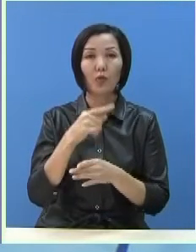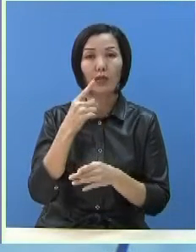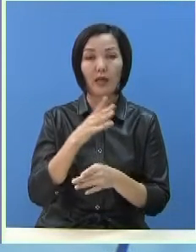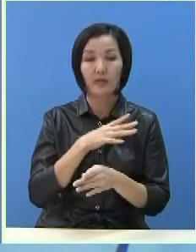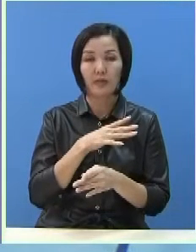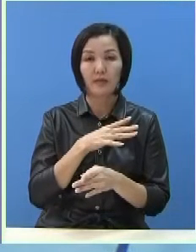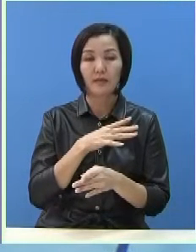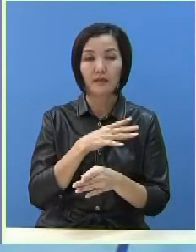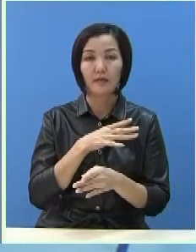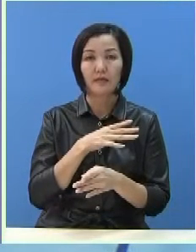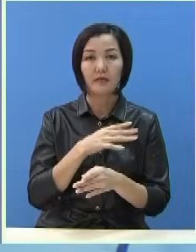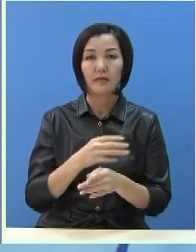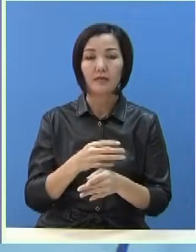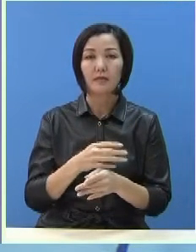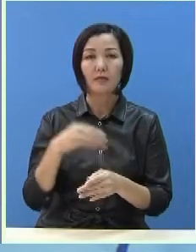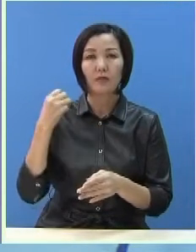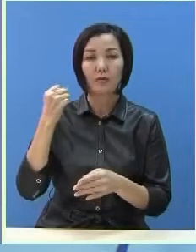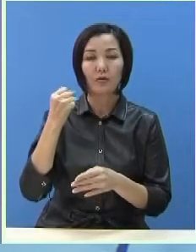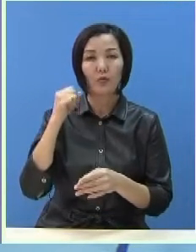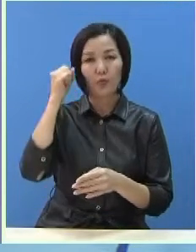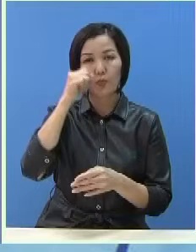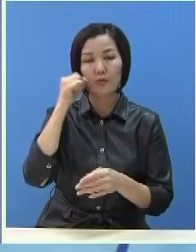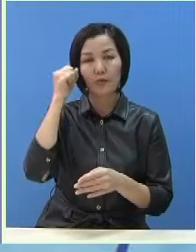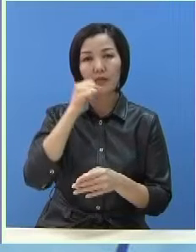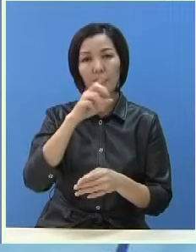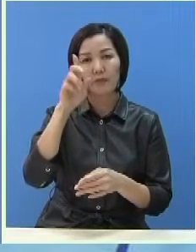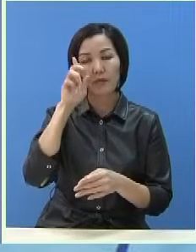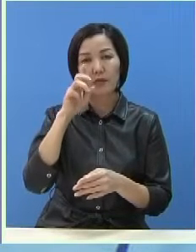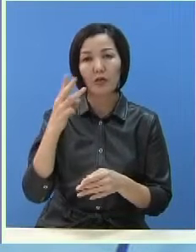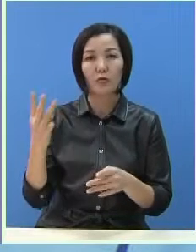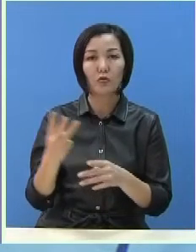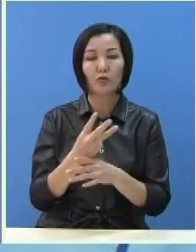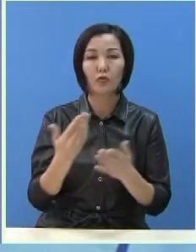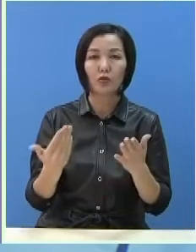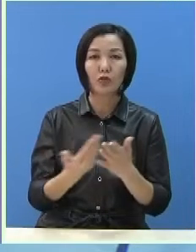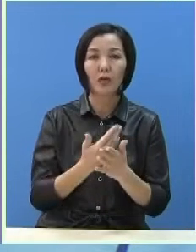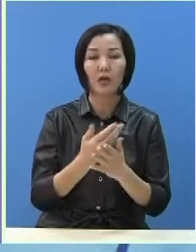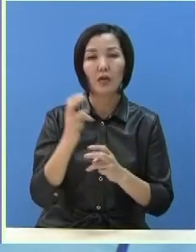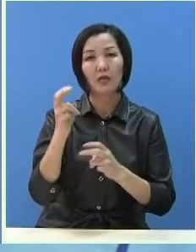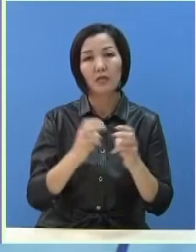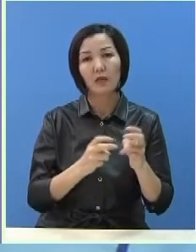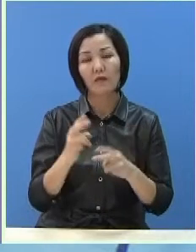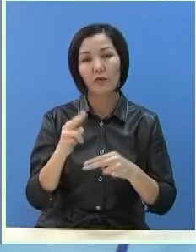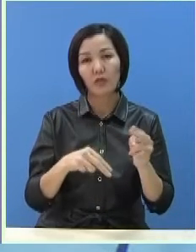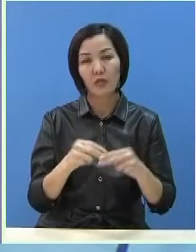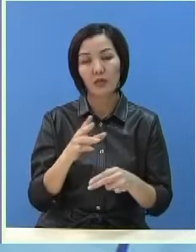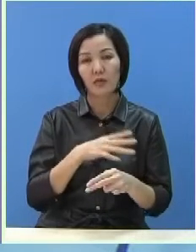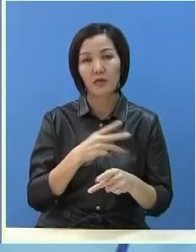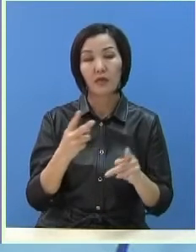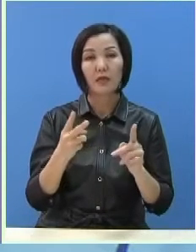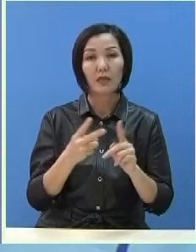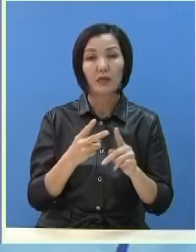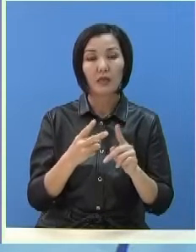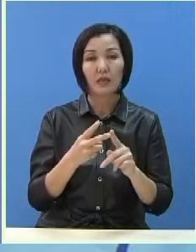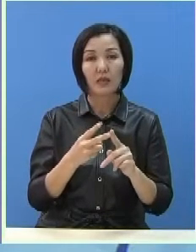жаңағы Өзбекстан көрші мемлекет, үш жаңадан жаңағы химиялық завод салған. Бізде екі